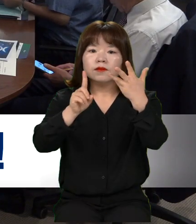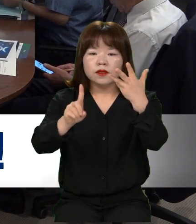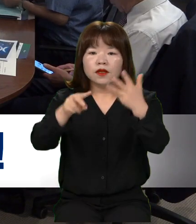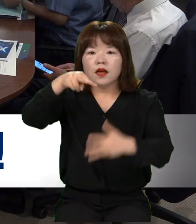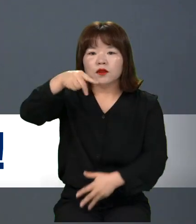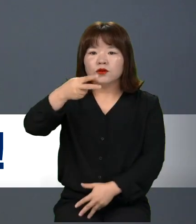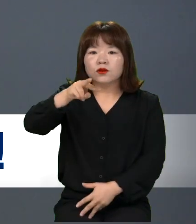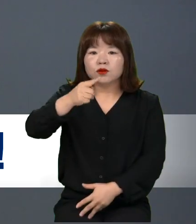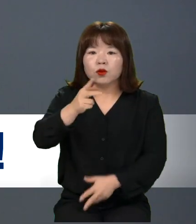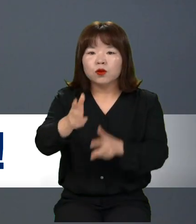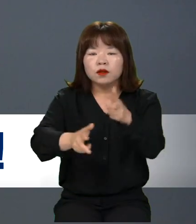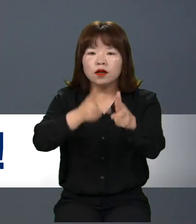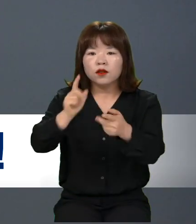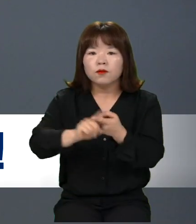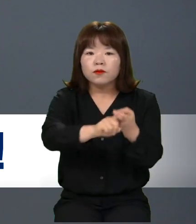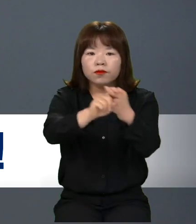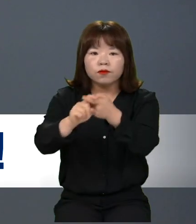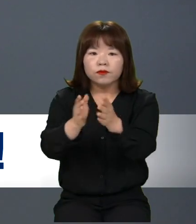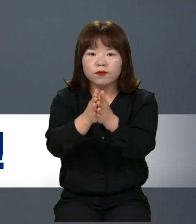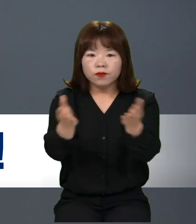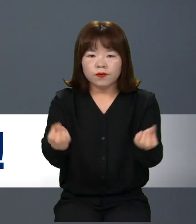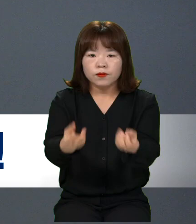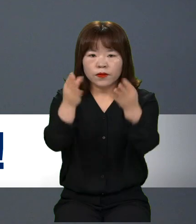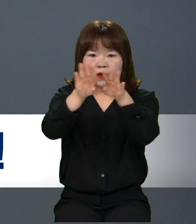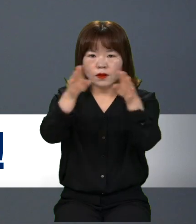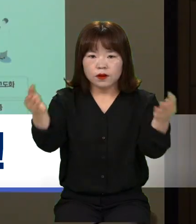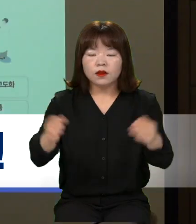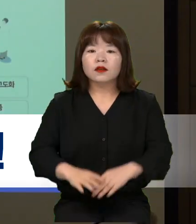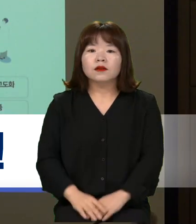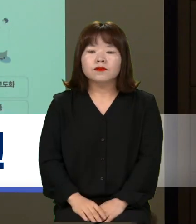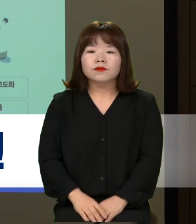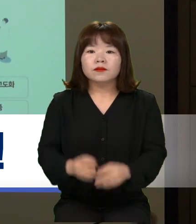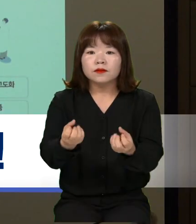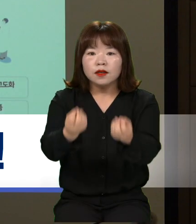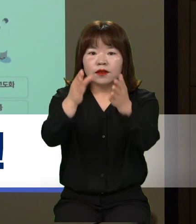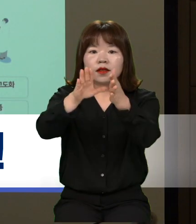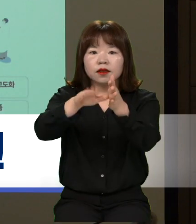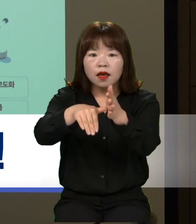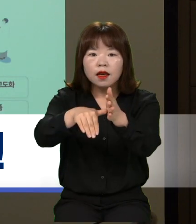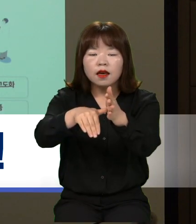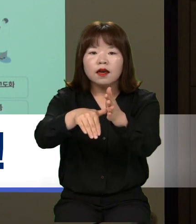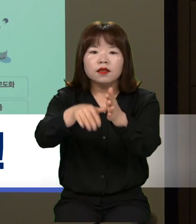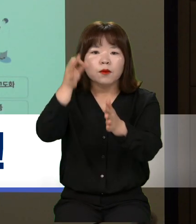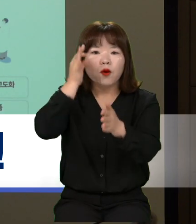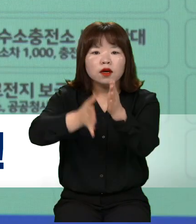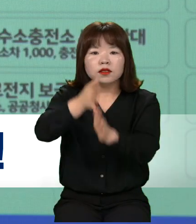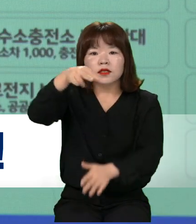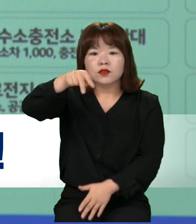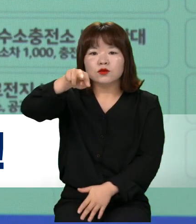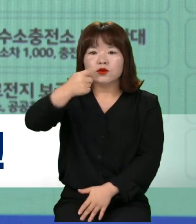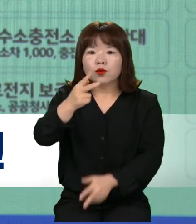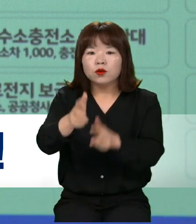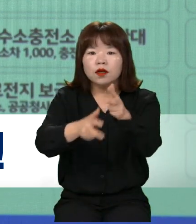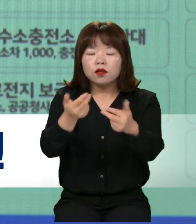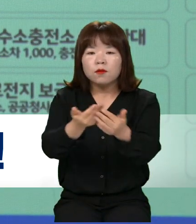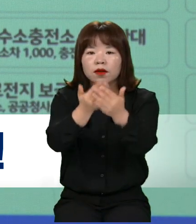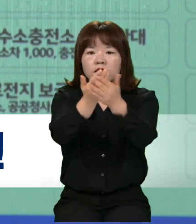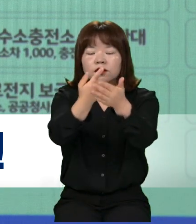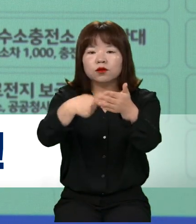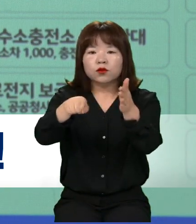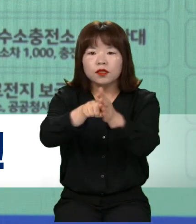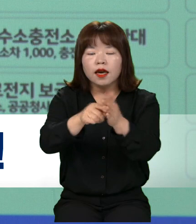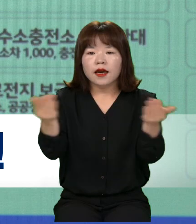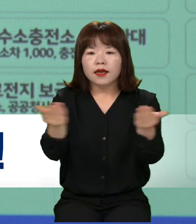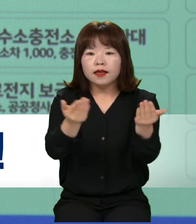포항시는 21일 수소산업협의체 발대식을 개최했습니다 이날 발대식의 서신은 우리시 수소산업 발전을